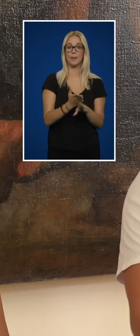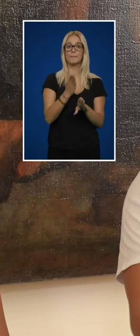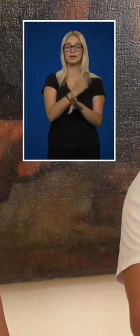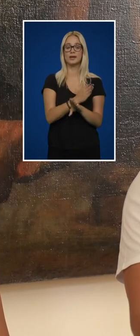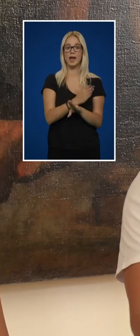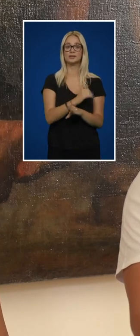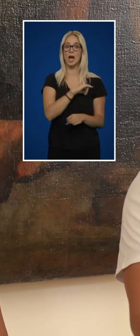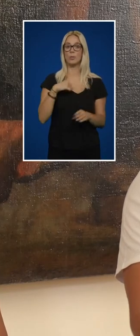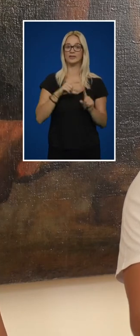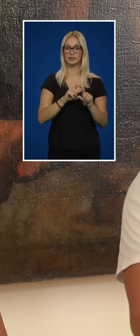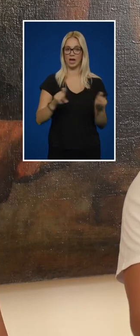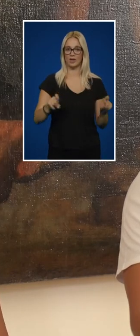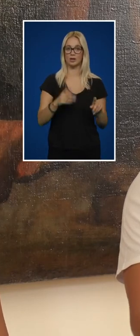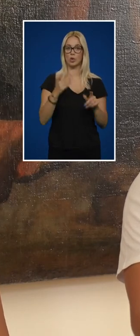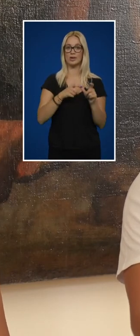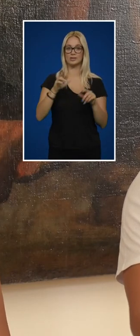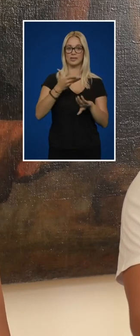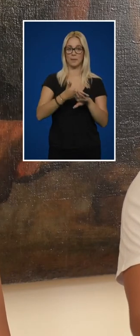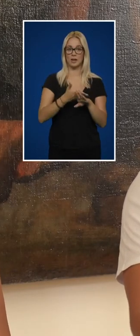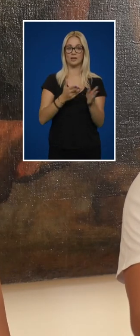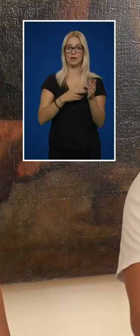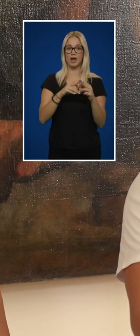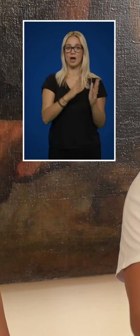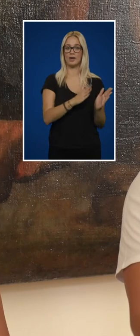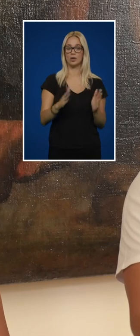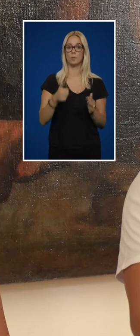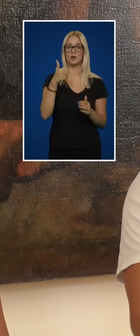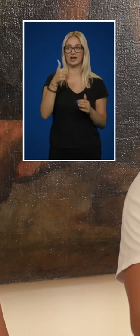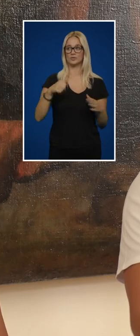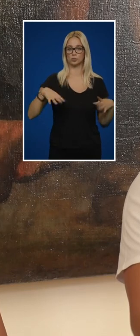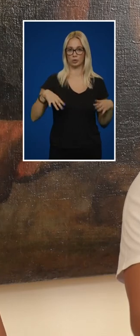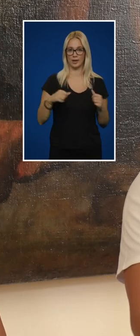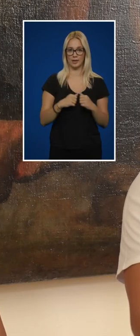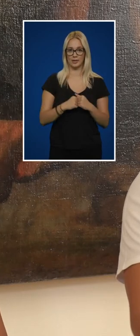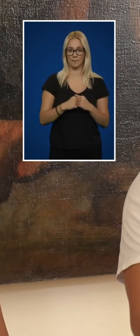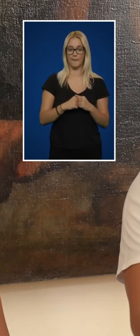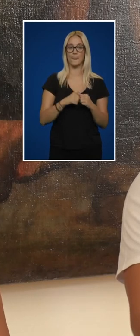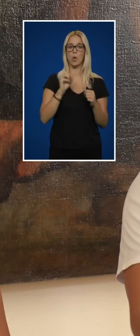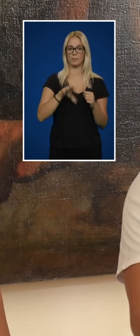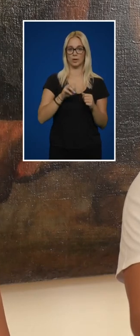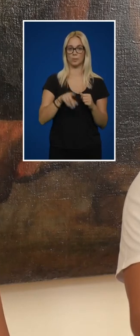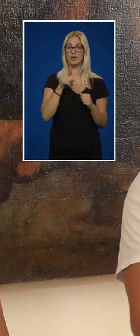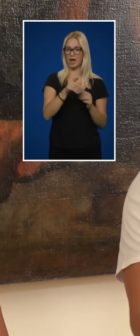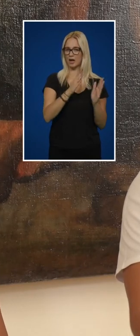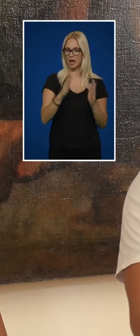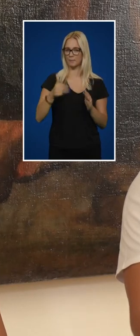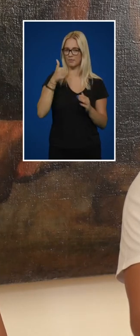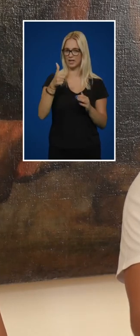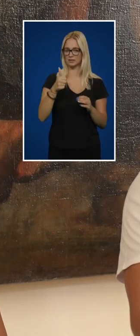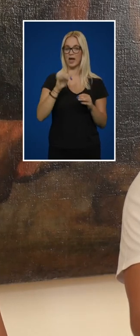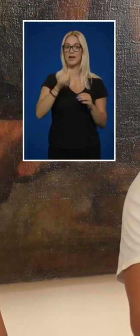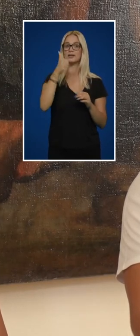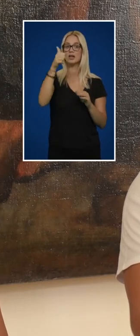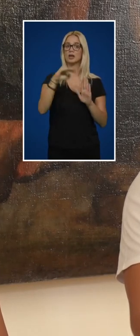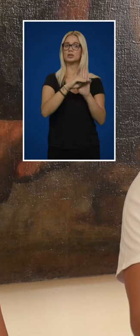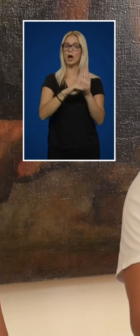koji se temelji na redu prvenstva gospodarenja otpadom. Taj red prvenstva također je zadan i zakonskim propisima i planom gospodarenja